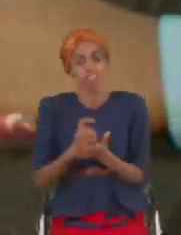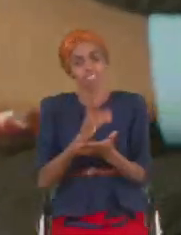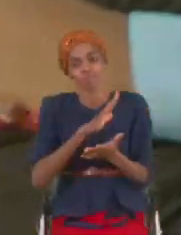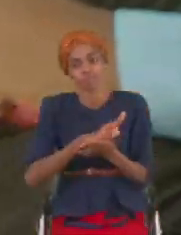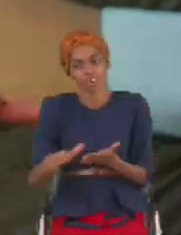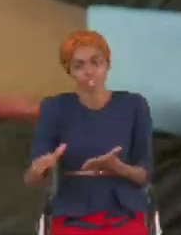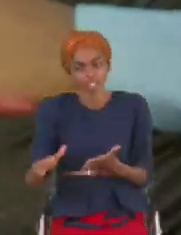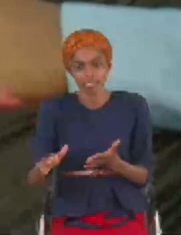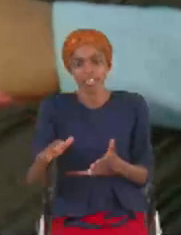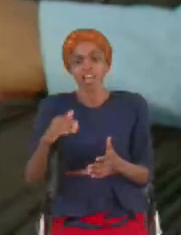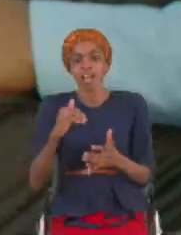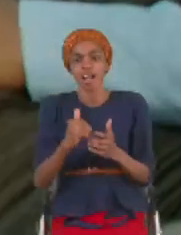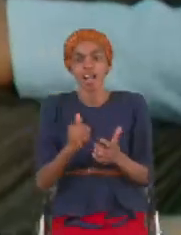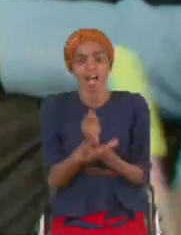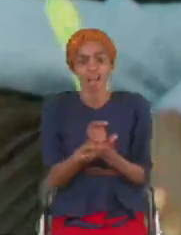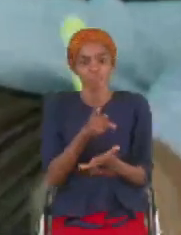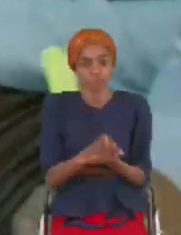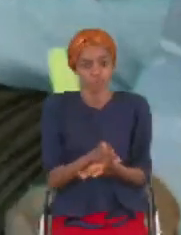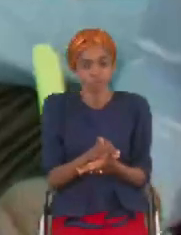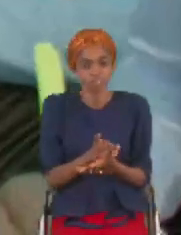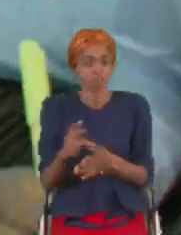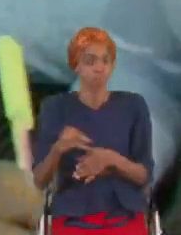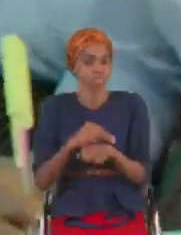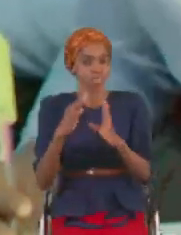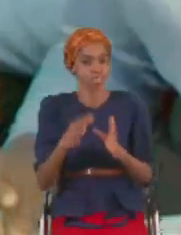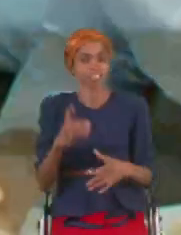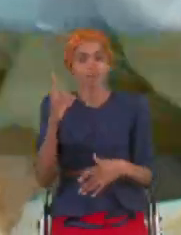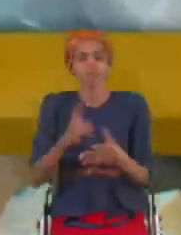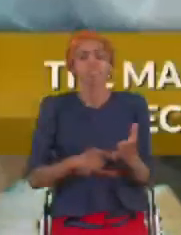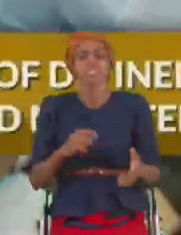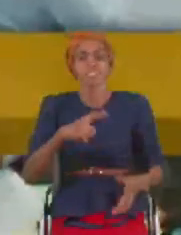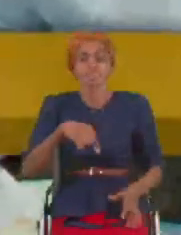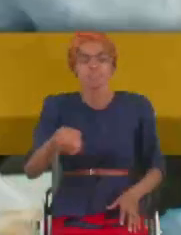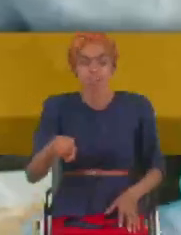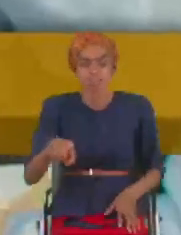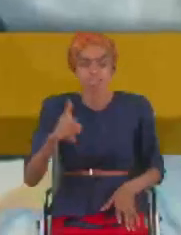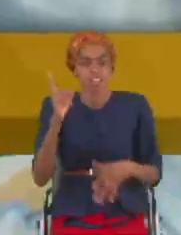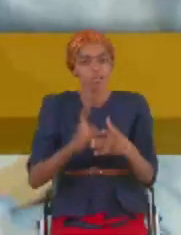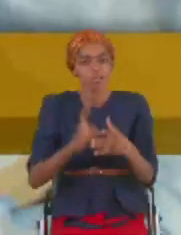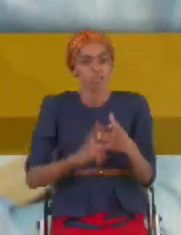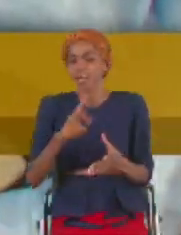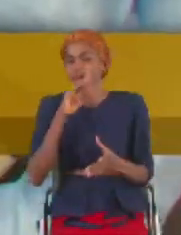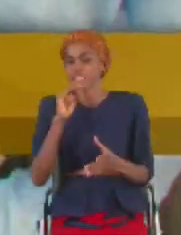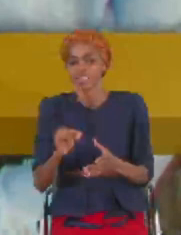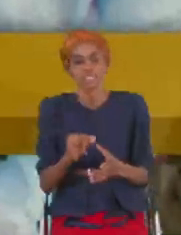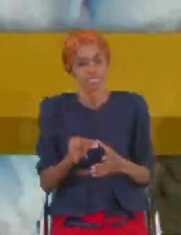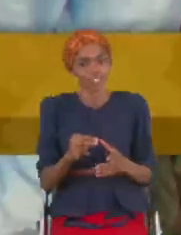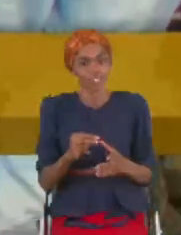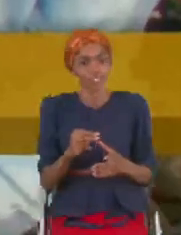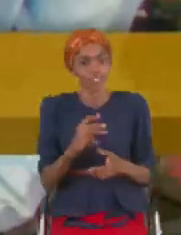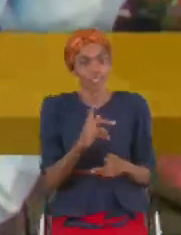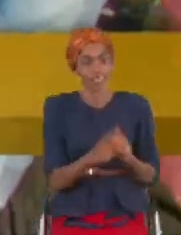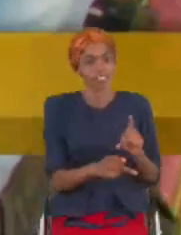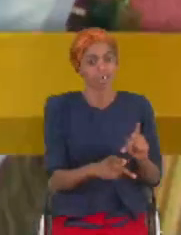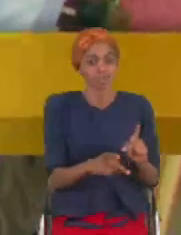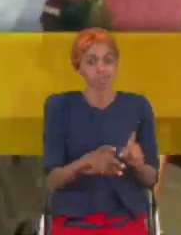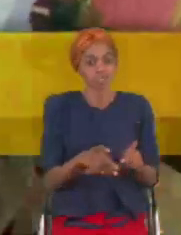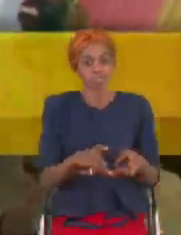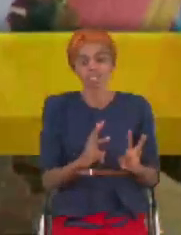quelles sont les marques quelles sont les caractéristiques quelles sont les choses que nous devons rechercher dans ma vie pour